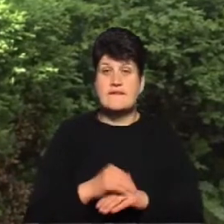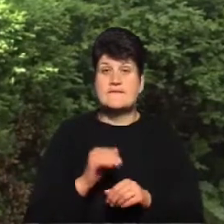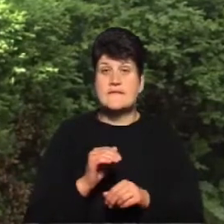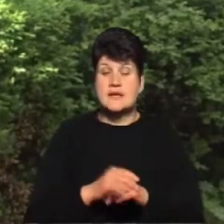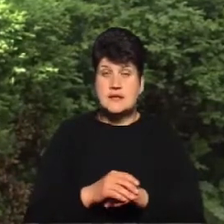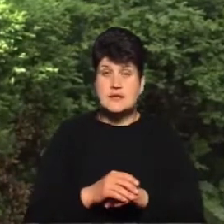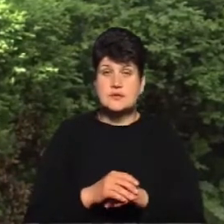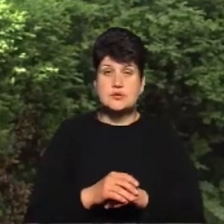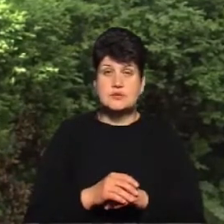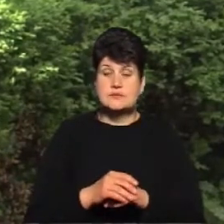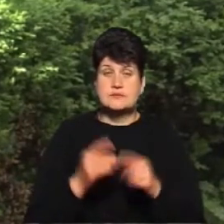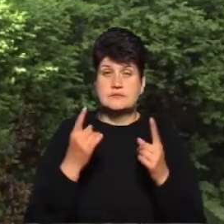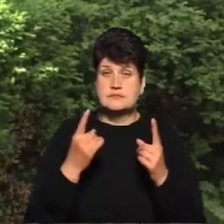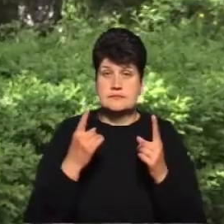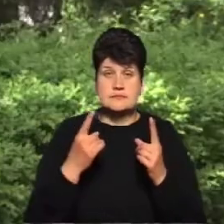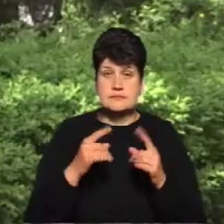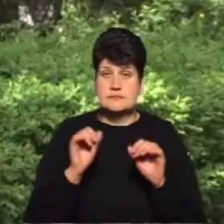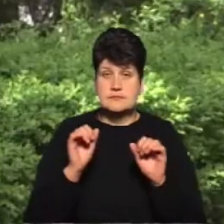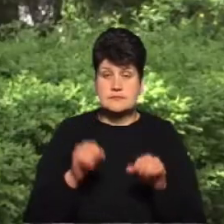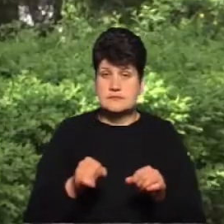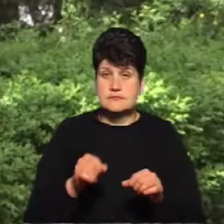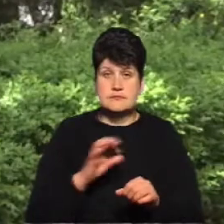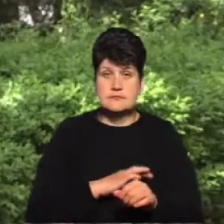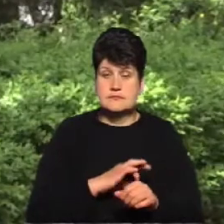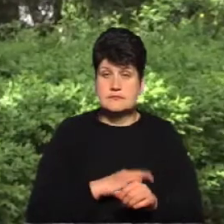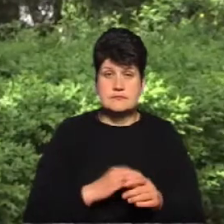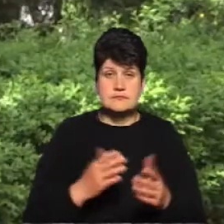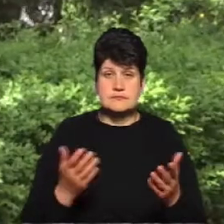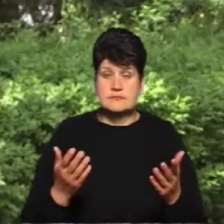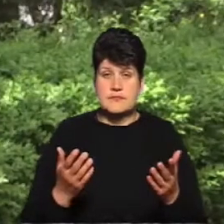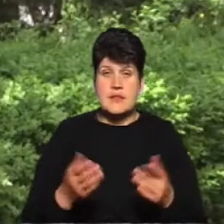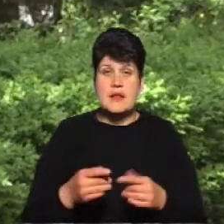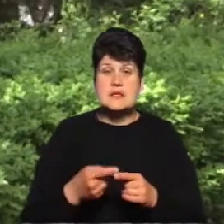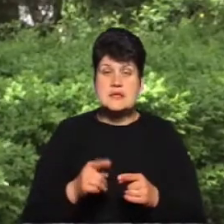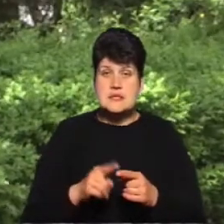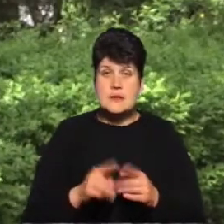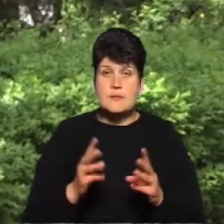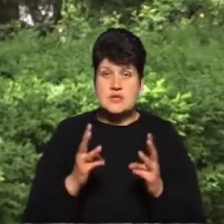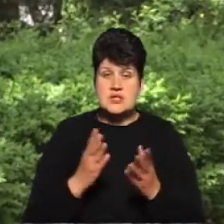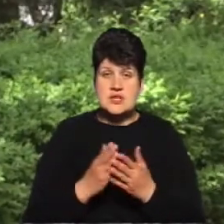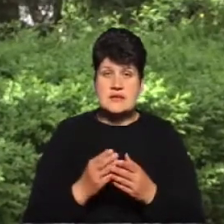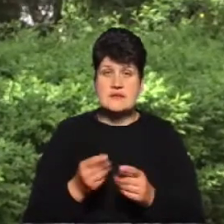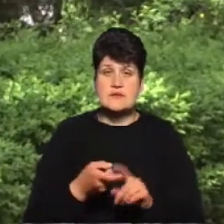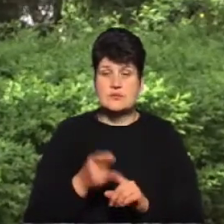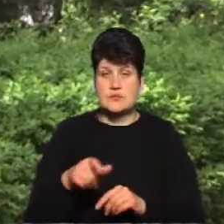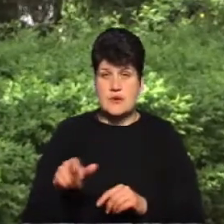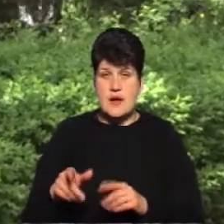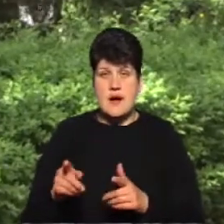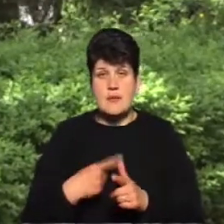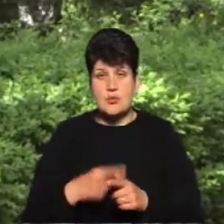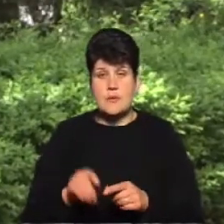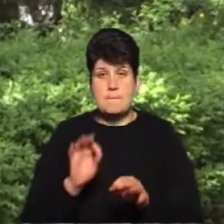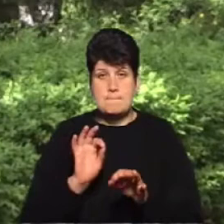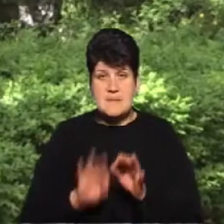колосальний і люди були задіяні. В основному такі пожежі виникають через людський фактор. Або люди підпалюють свідомо і